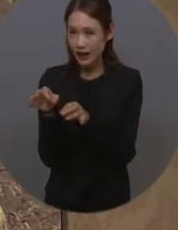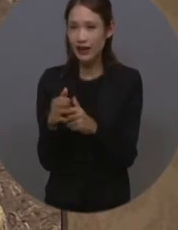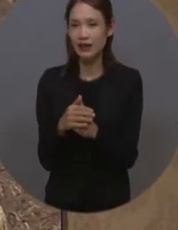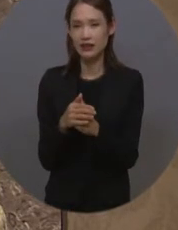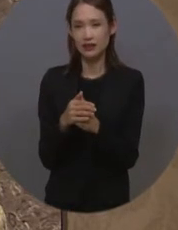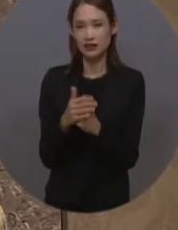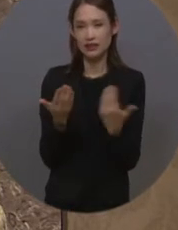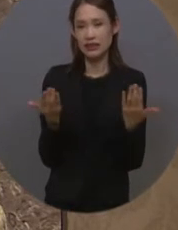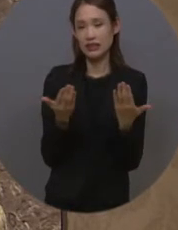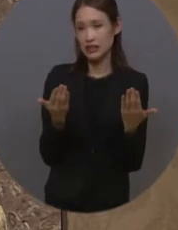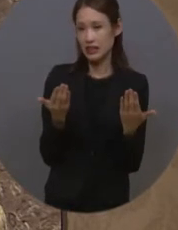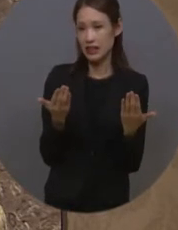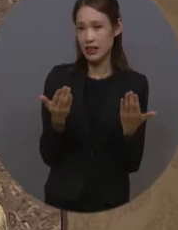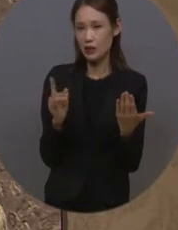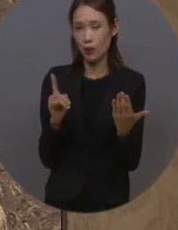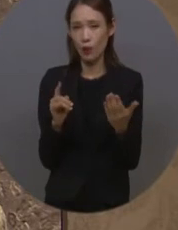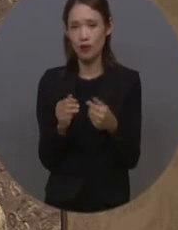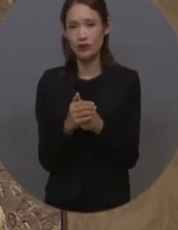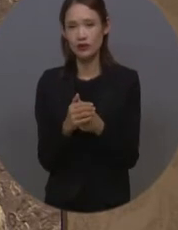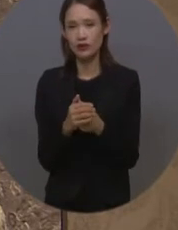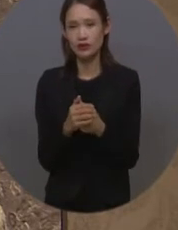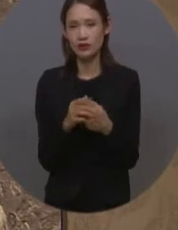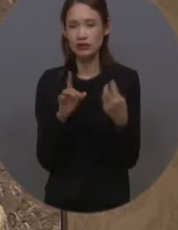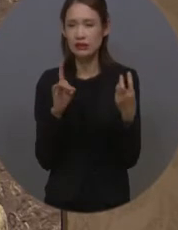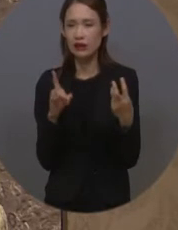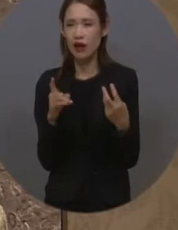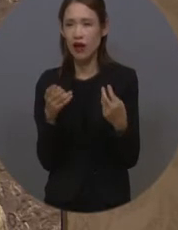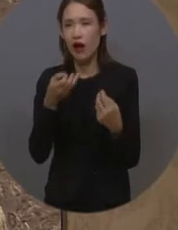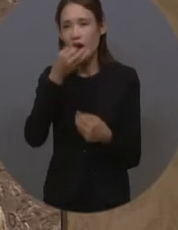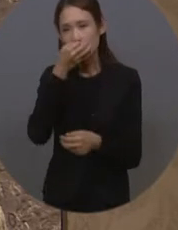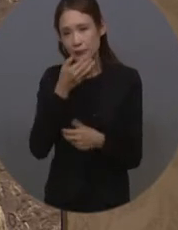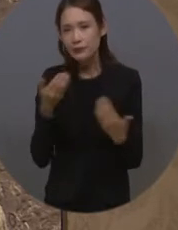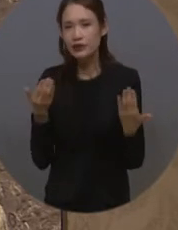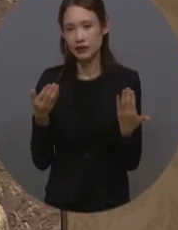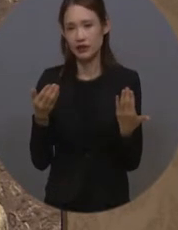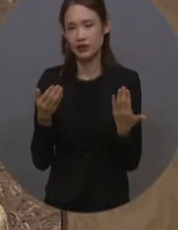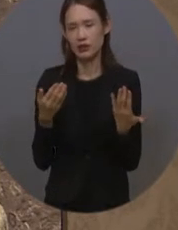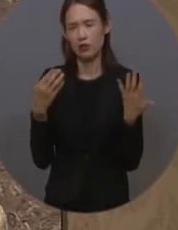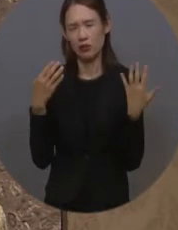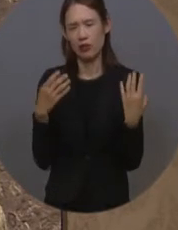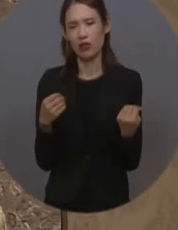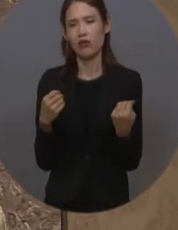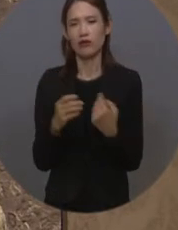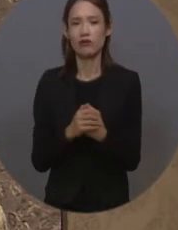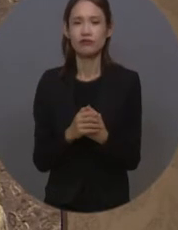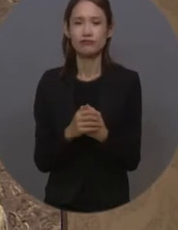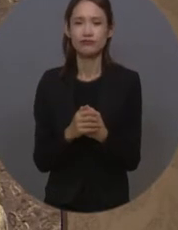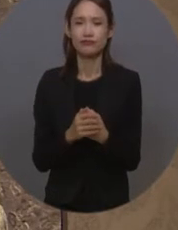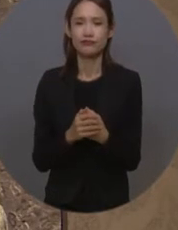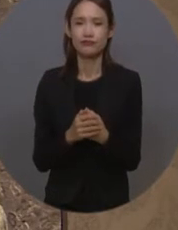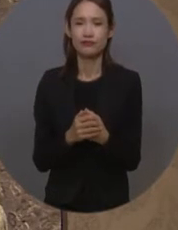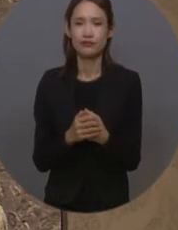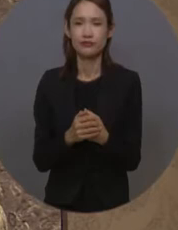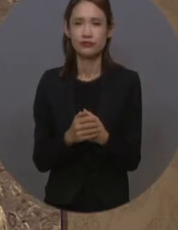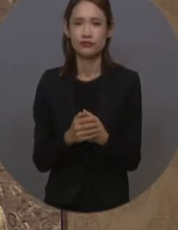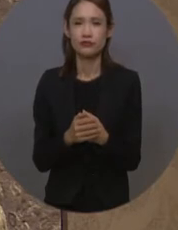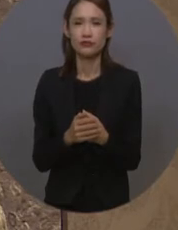일을 한다면 굉장히 그 3D 업종 같은 데서 일을 하고 계셔서 네.